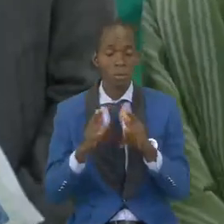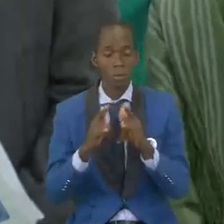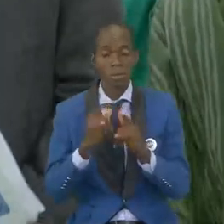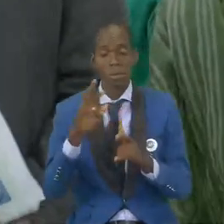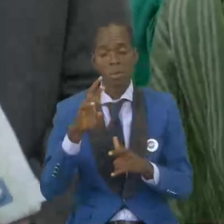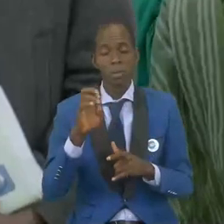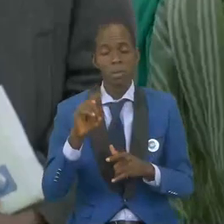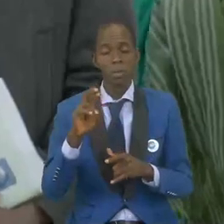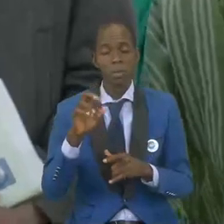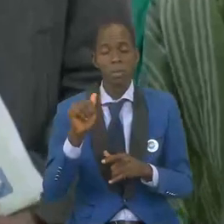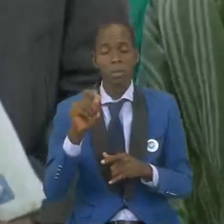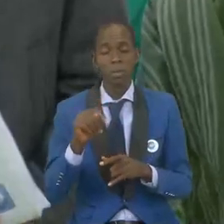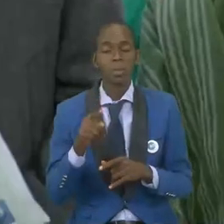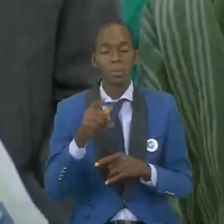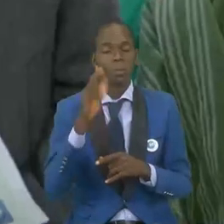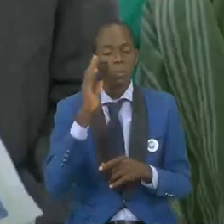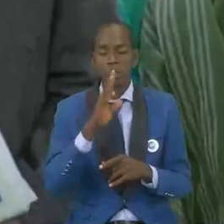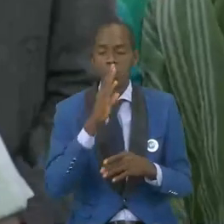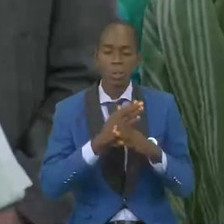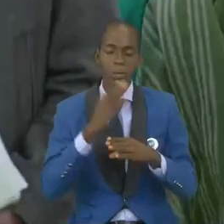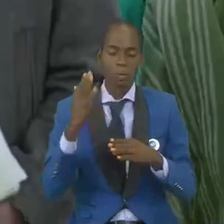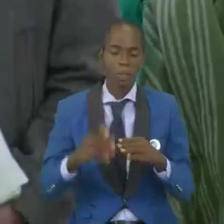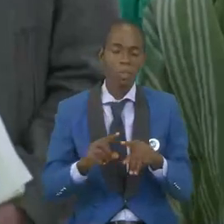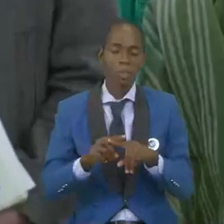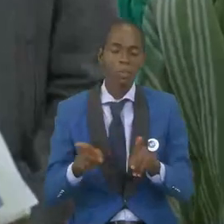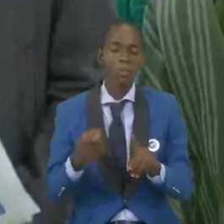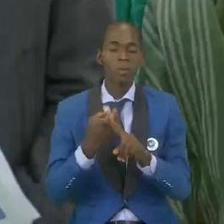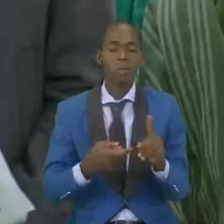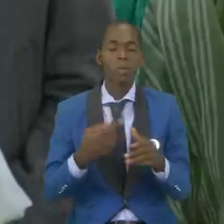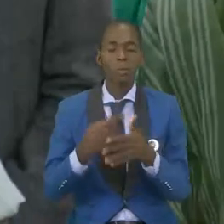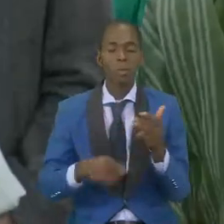différent de ce que tu étais au début.